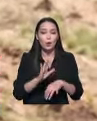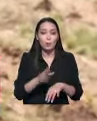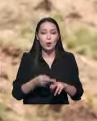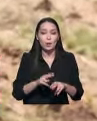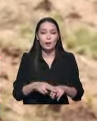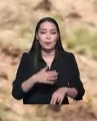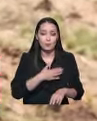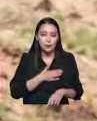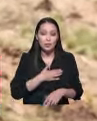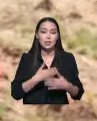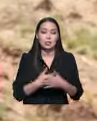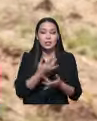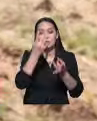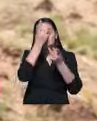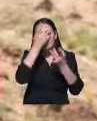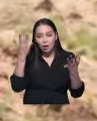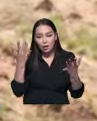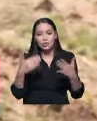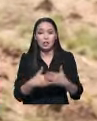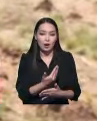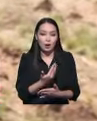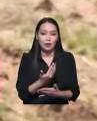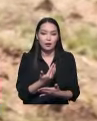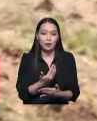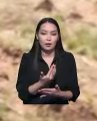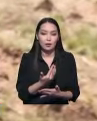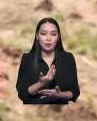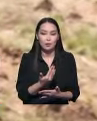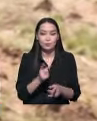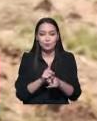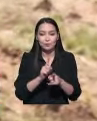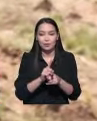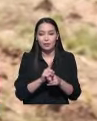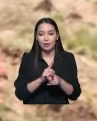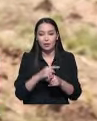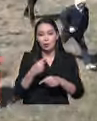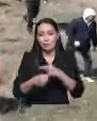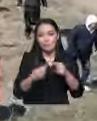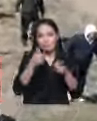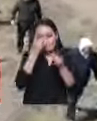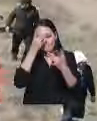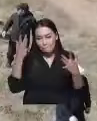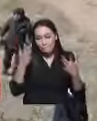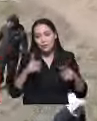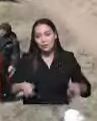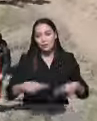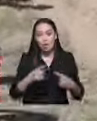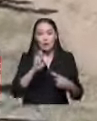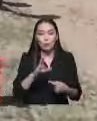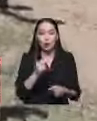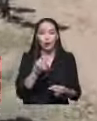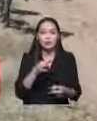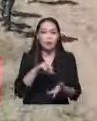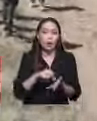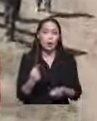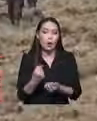жаңа мәдениетті, жаңа менталитетті құрып қалыптастыру керек деп ойлаймын. Акцияға қатысушыларды қолдауға